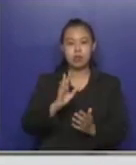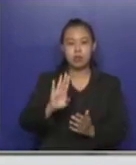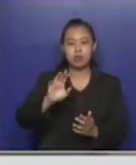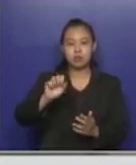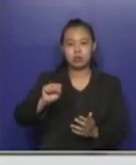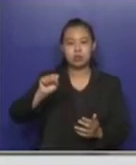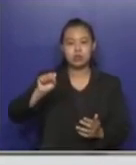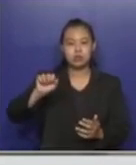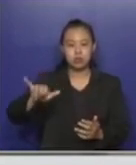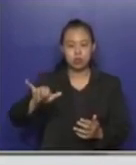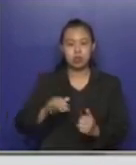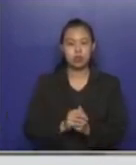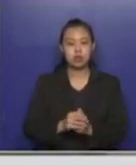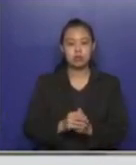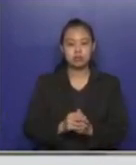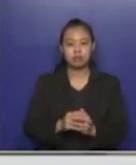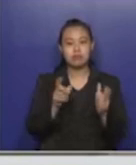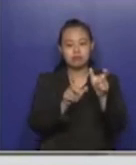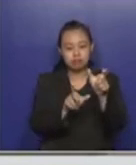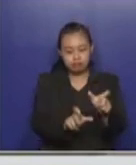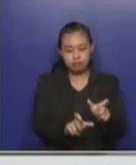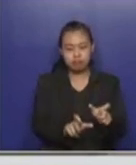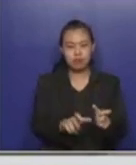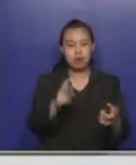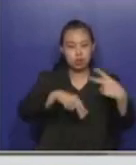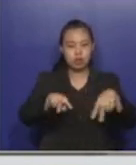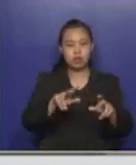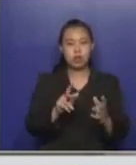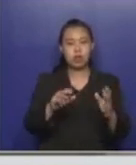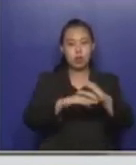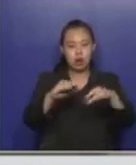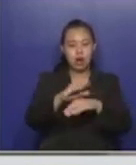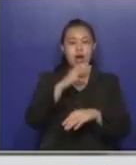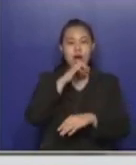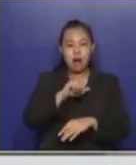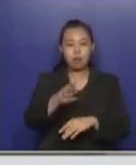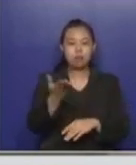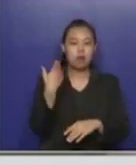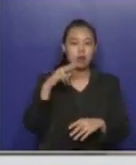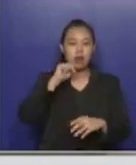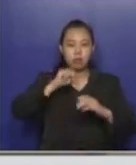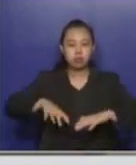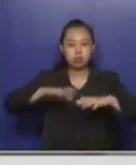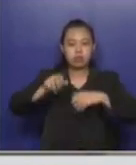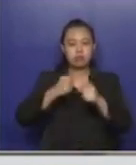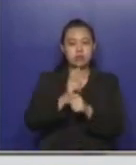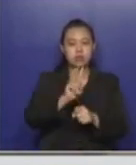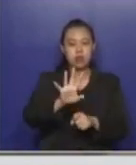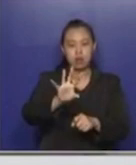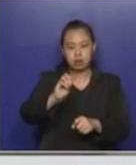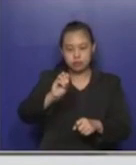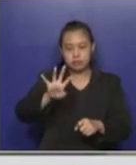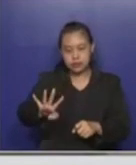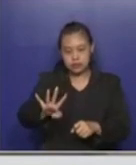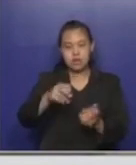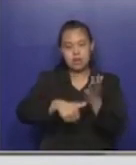การค้ำประกันสินเชื่อของโครงการเก่าๆในอดีตเช่นโครงการชดเชยน้ำท่วมตั้งแต่ปี54นะคะแล้วก็เป็น